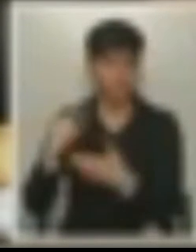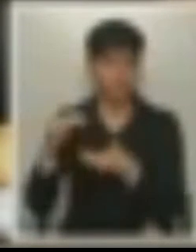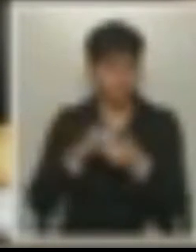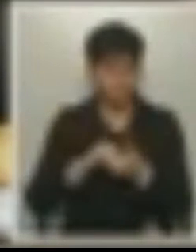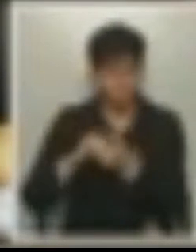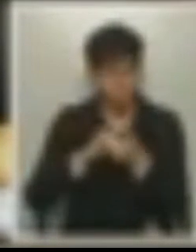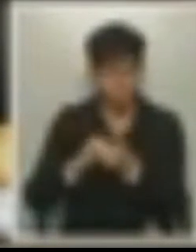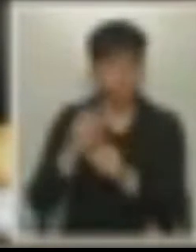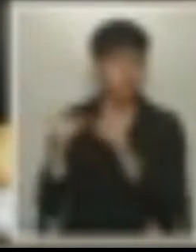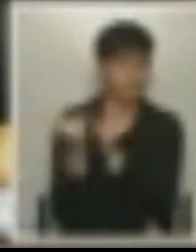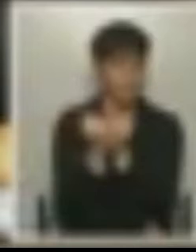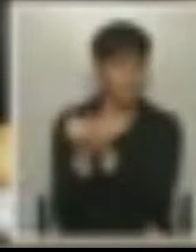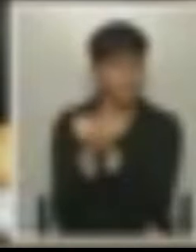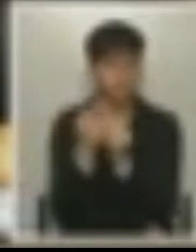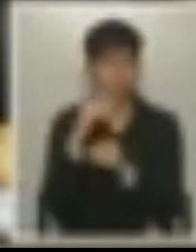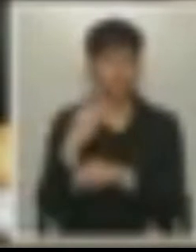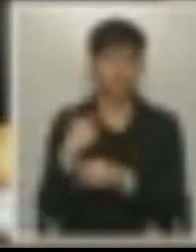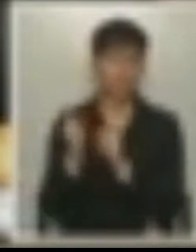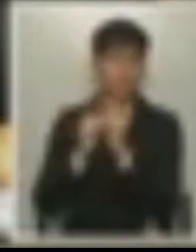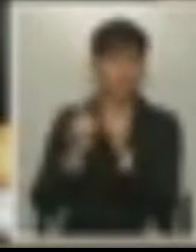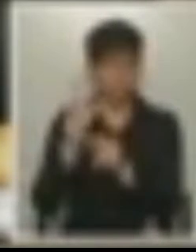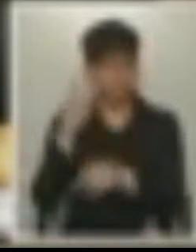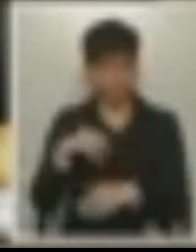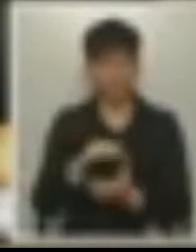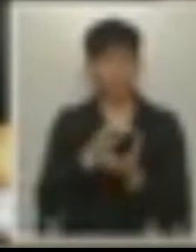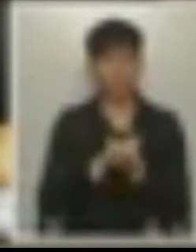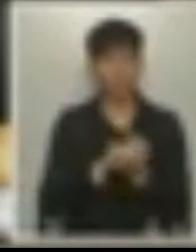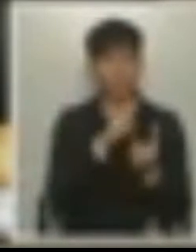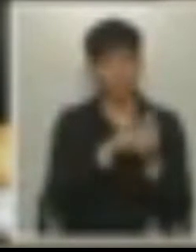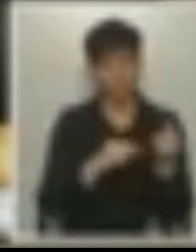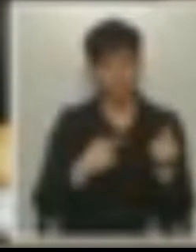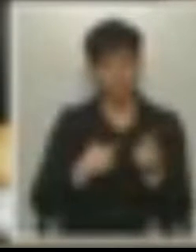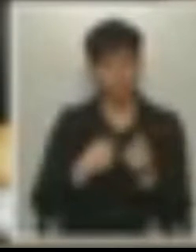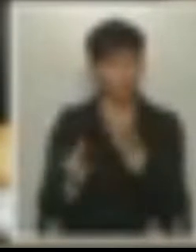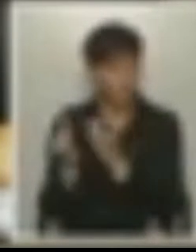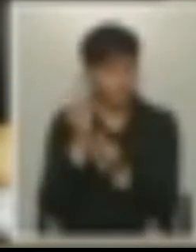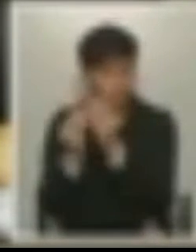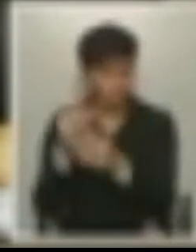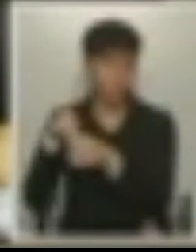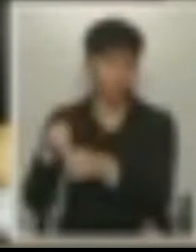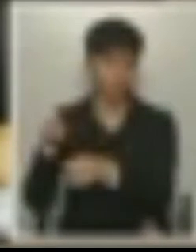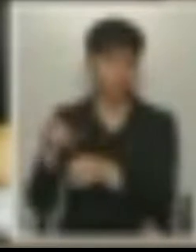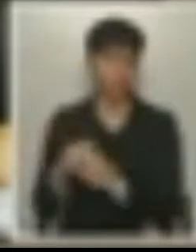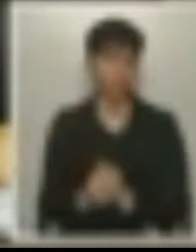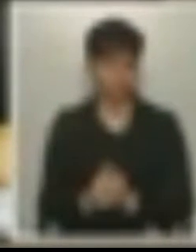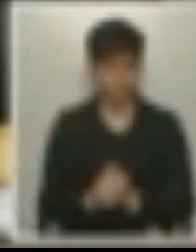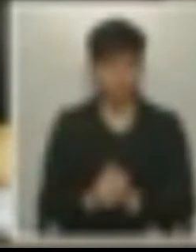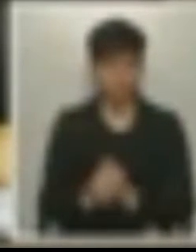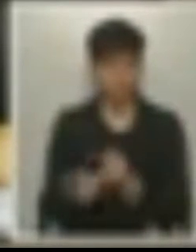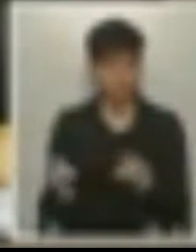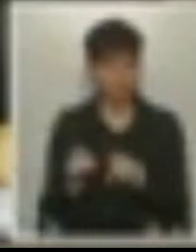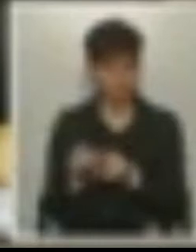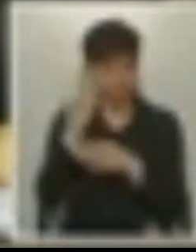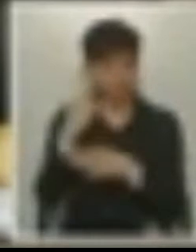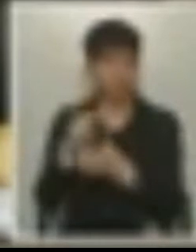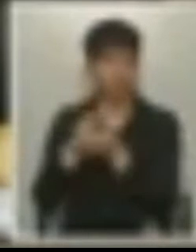ครับแล้วก็อาจจะเป็นเรื่องส่วนตัวเล็กน้อยภรรยาผมเองก็ได้ความรู้ได้วิชานะจากสถาบันพระปกเกล้าค่อนข้างเยอะเพราะเคยทำงานอยู่ที่นั่น